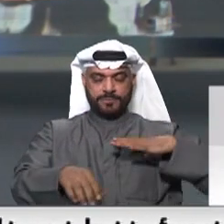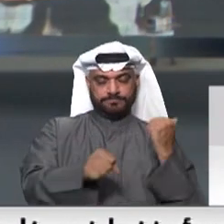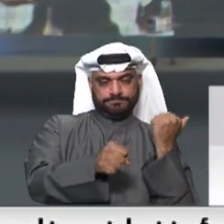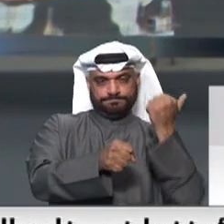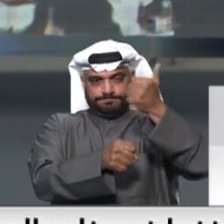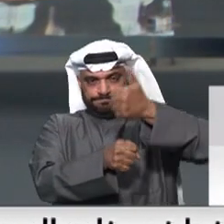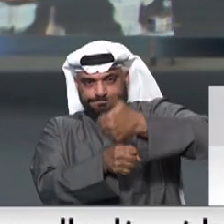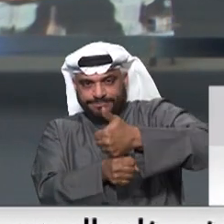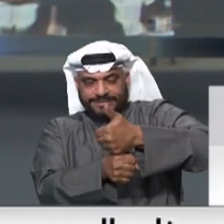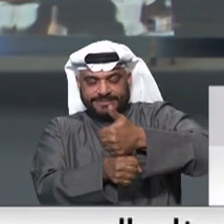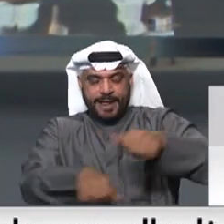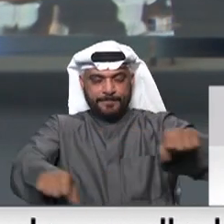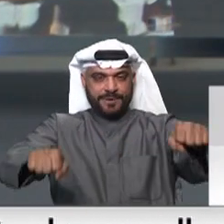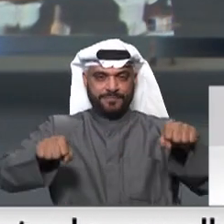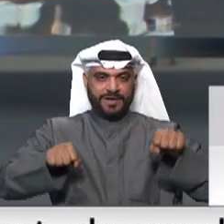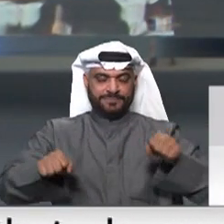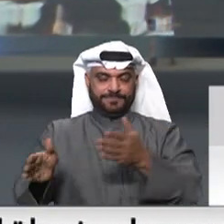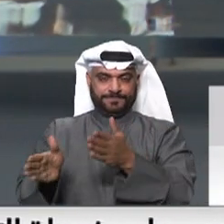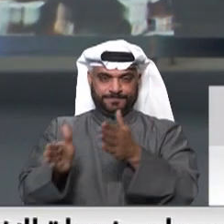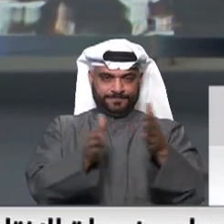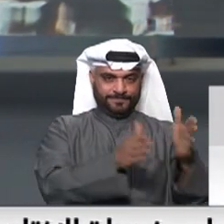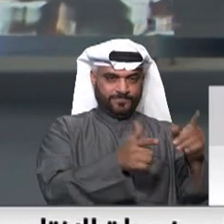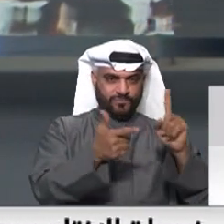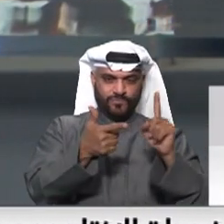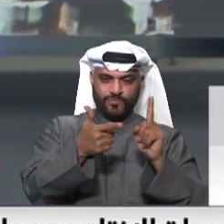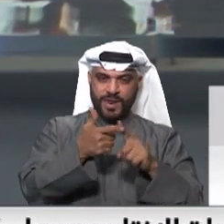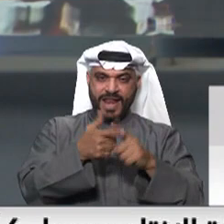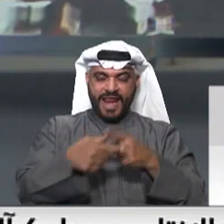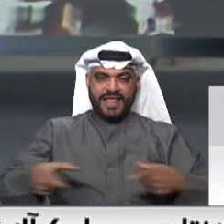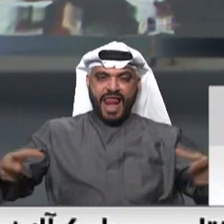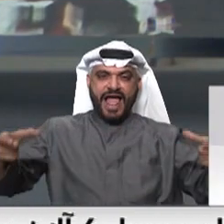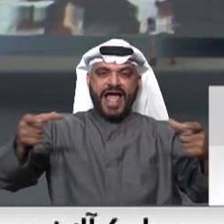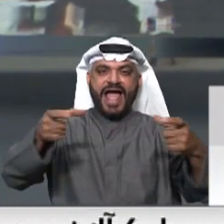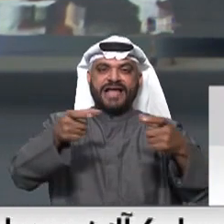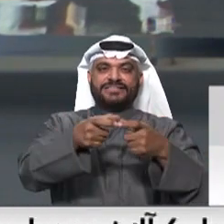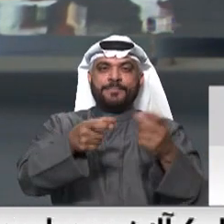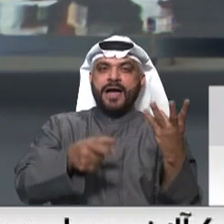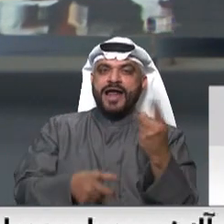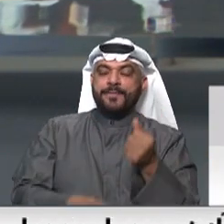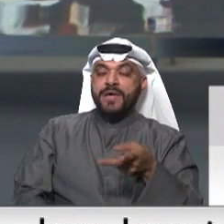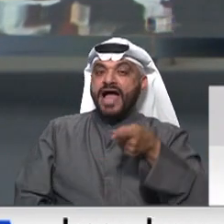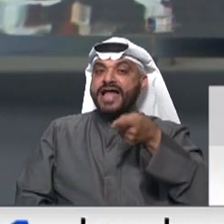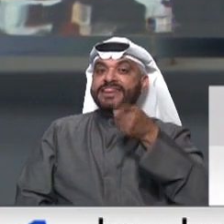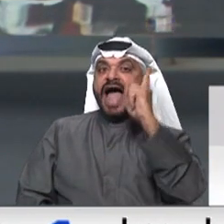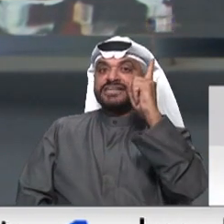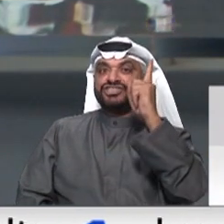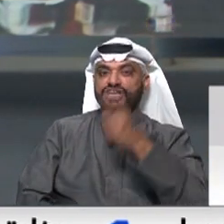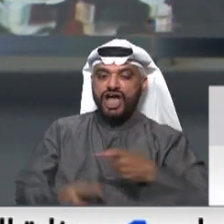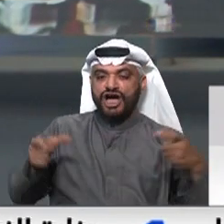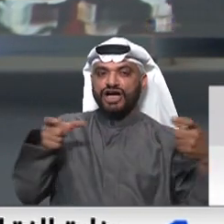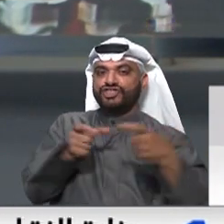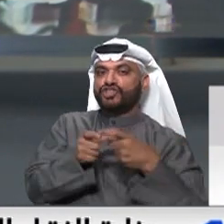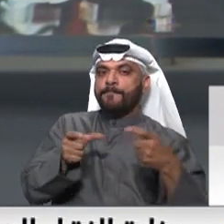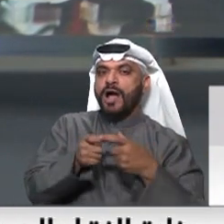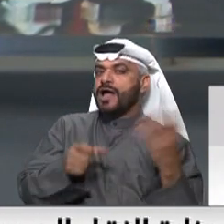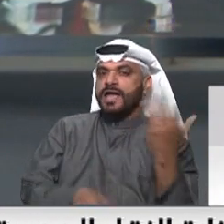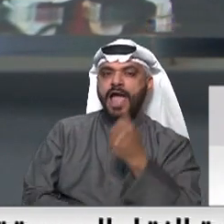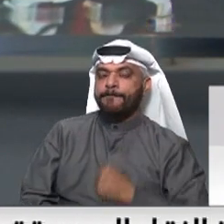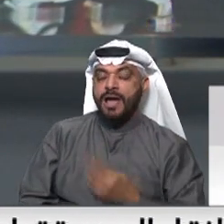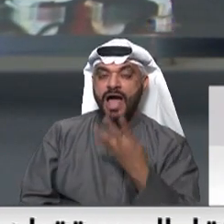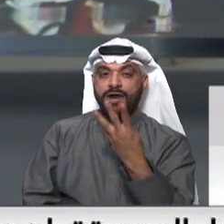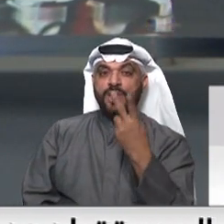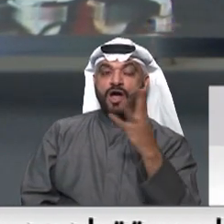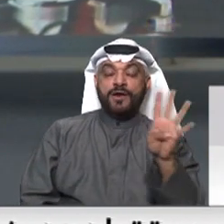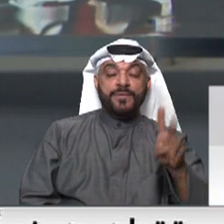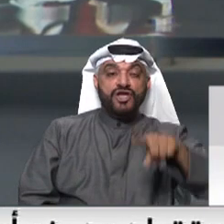المجلس خلال دور الانعقاد الأول من الفصل التشريعي 17 11 جلسة في